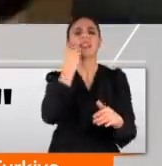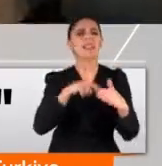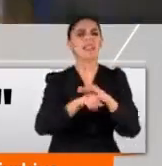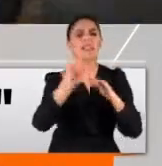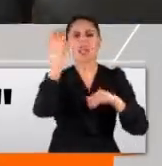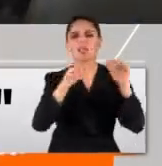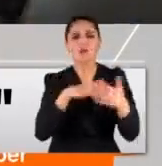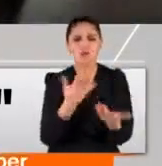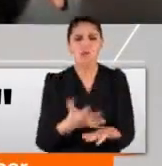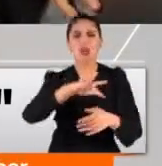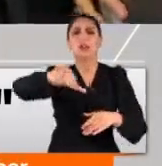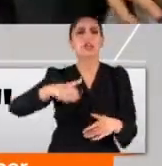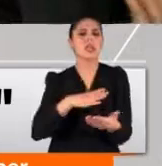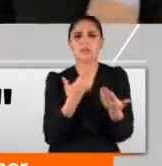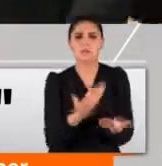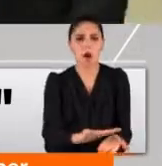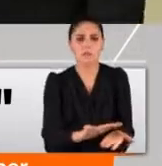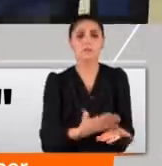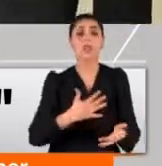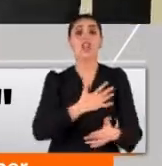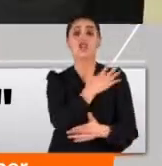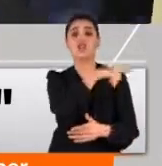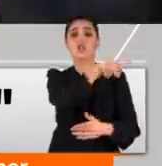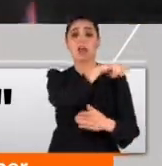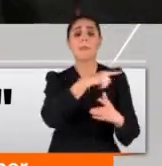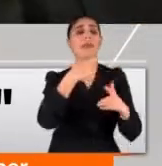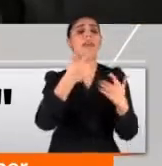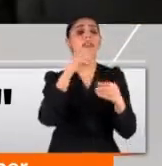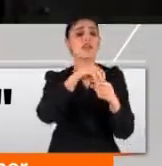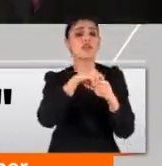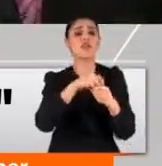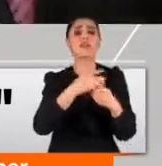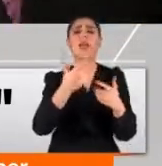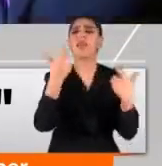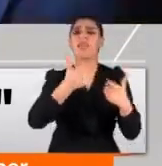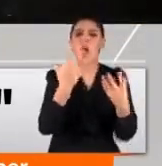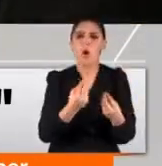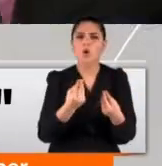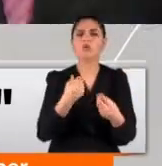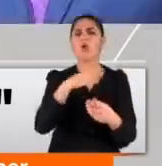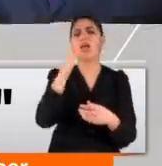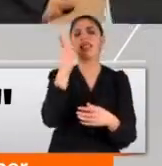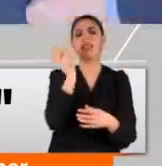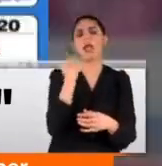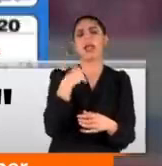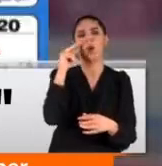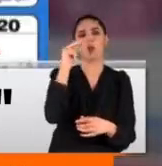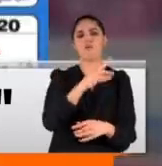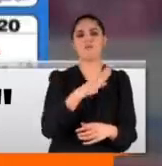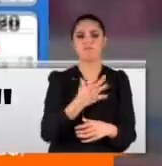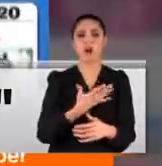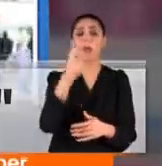hırsızlık var artık CHP'nin nereden nereye geldi çok açık net ortada